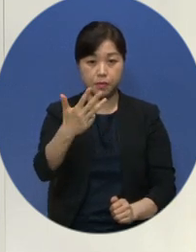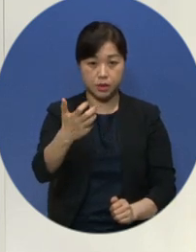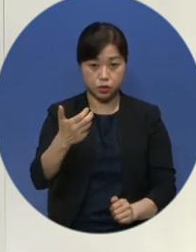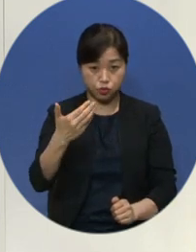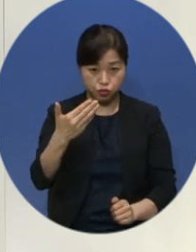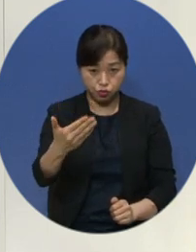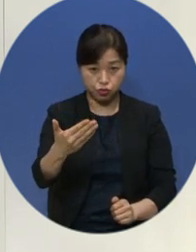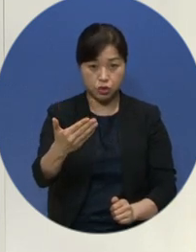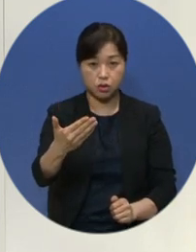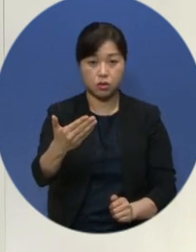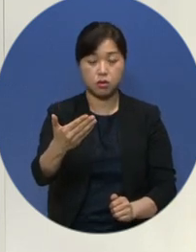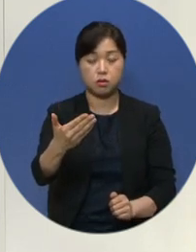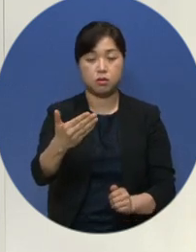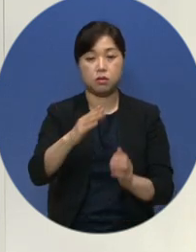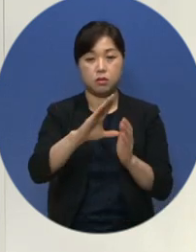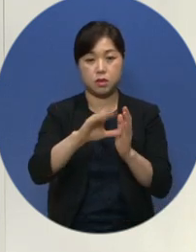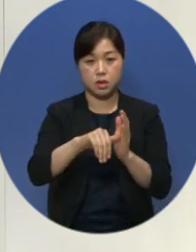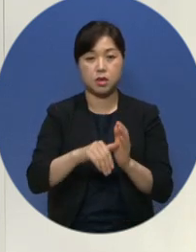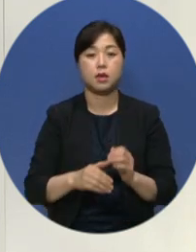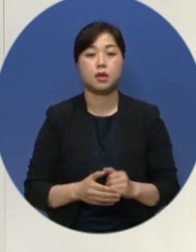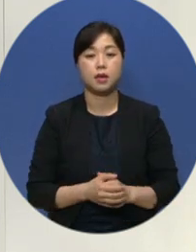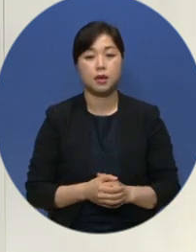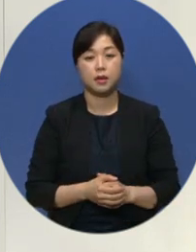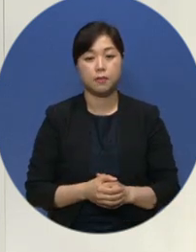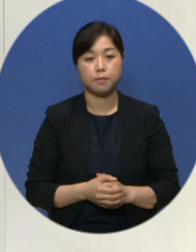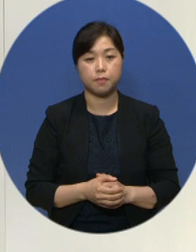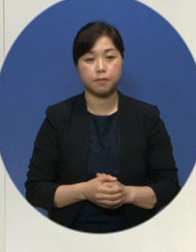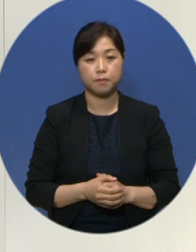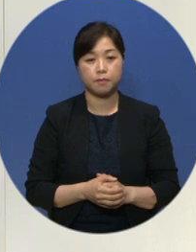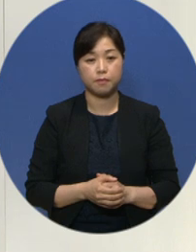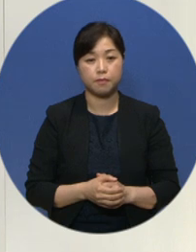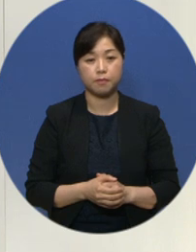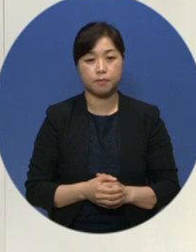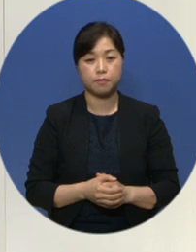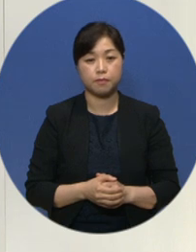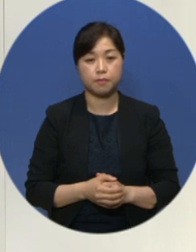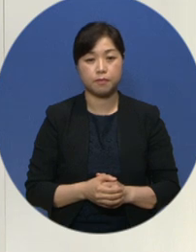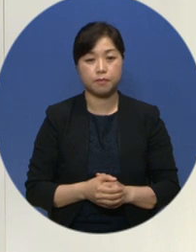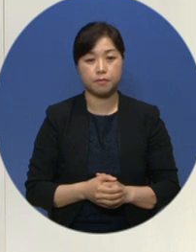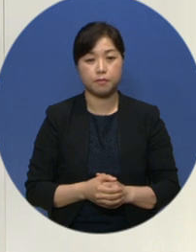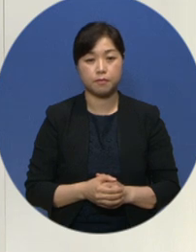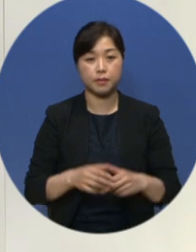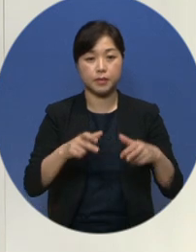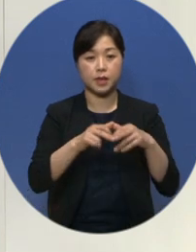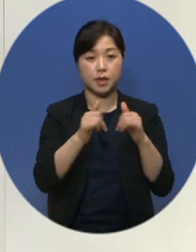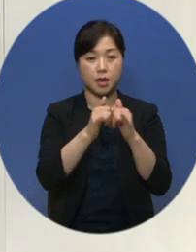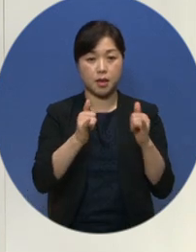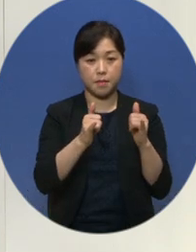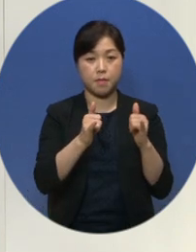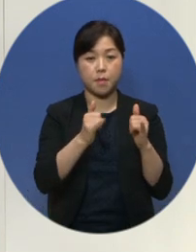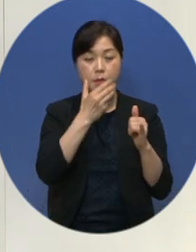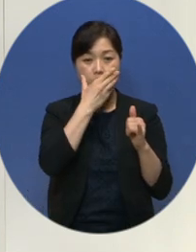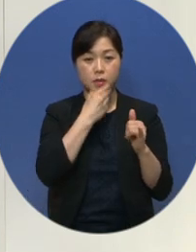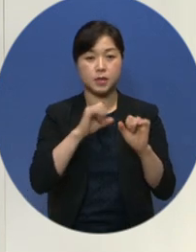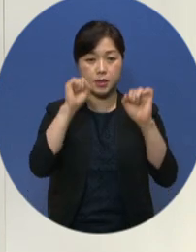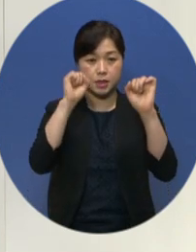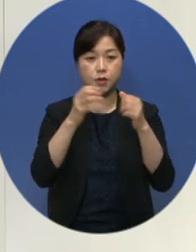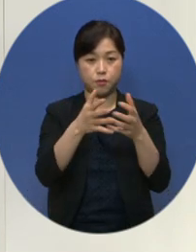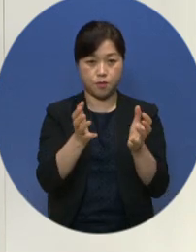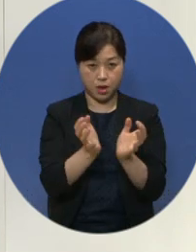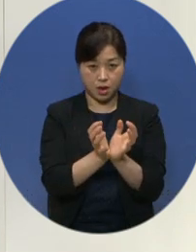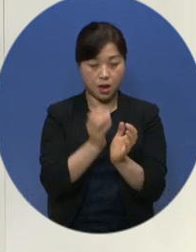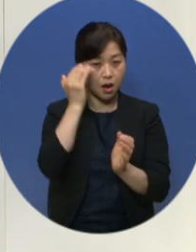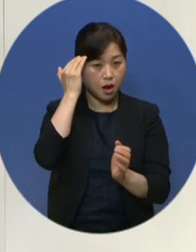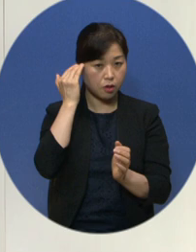그때 이제 그 아 유산으로 저희 그 어 장애인복지 체육회 라는 한국 장애인 복지